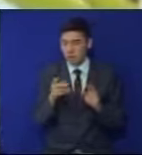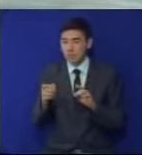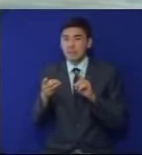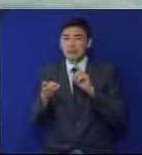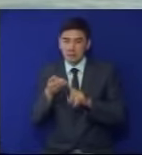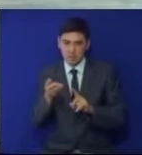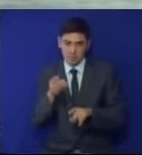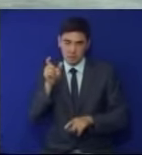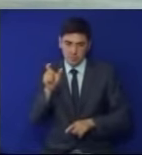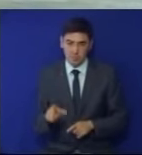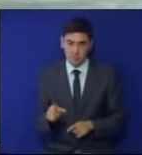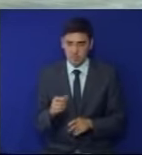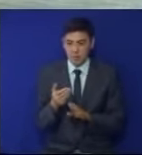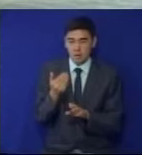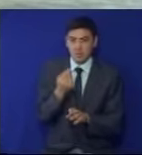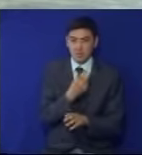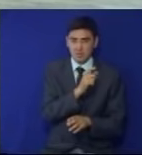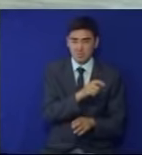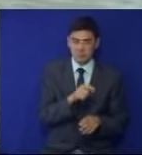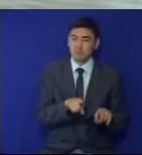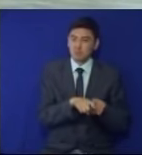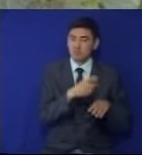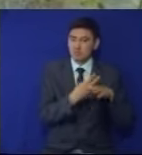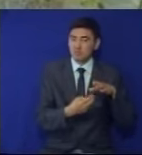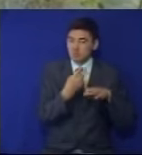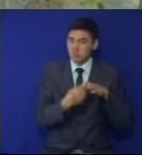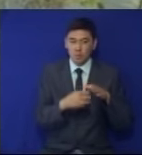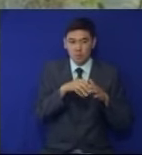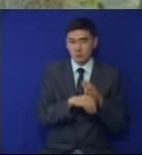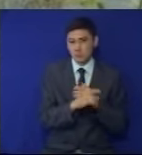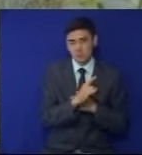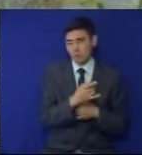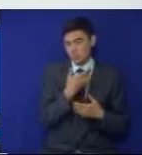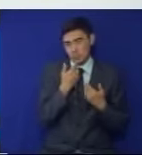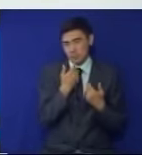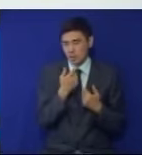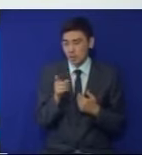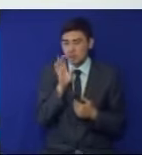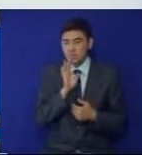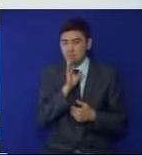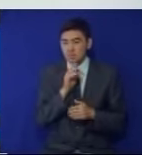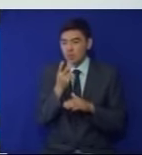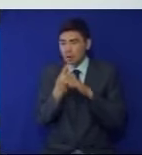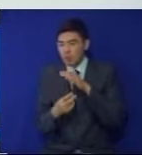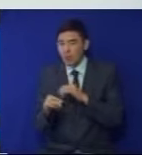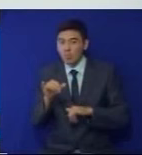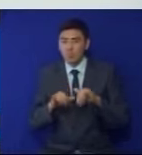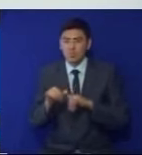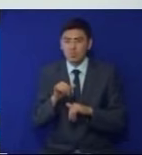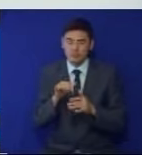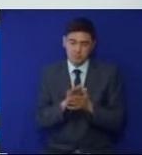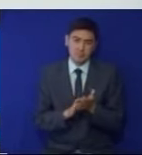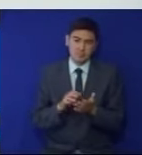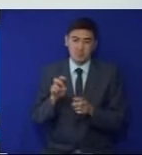адам. Ағымдағы жылы екі адам тілсіз жаудың құрбаны болған. Олардың арасында бала жоқ. Суға кеткен әйел адамды іздестіру жұмыстары жалғасуда.